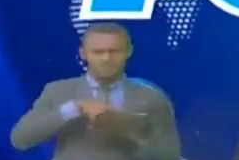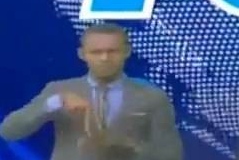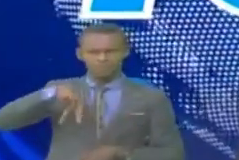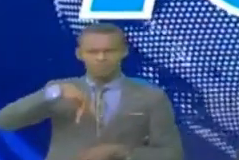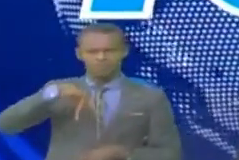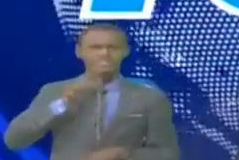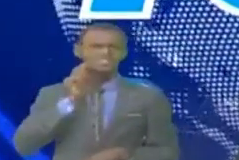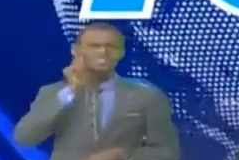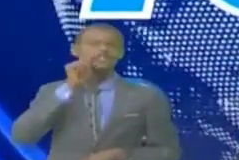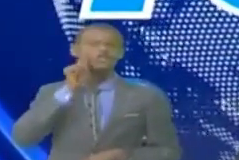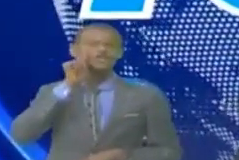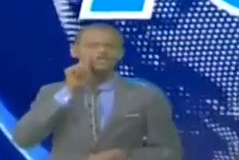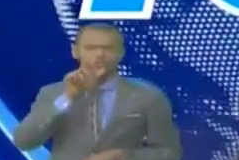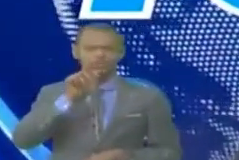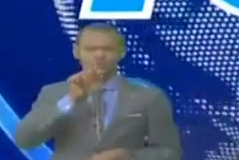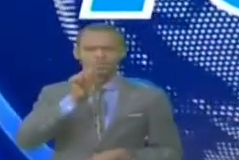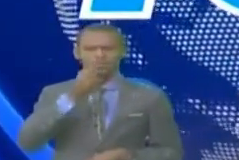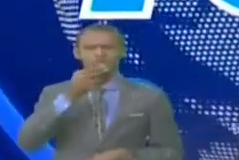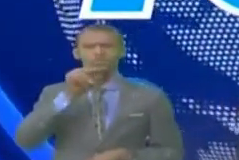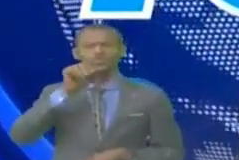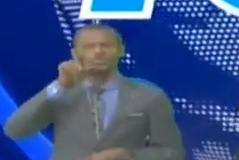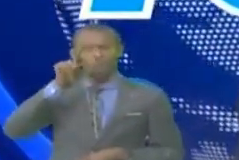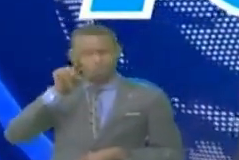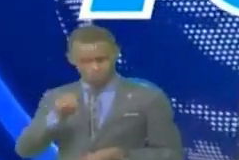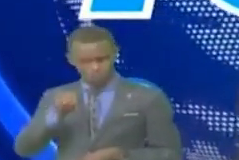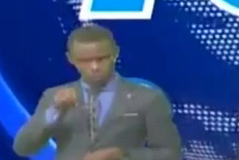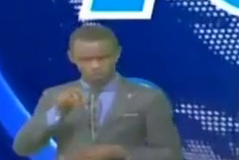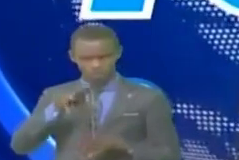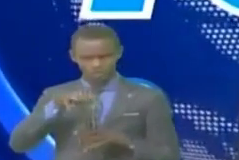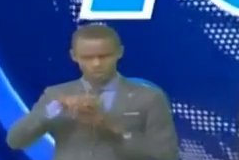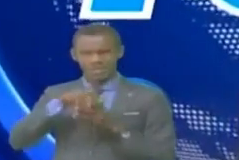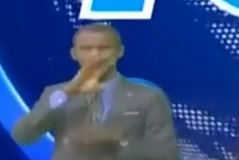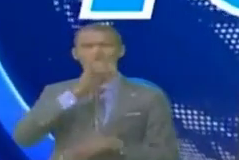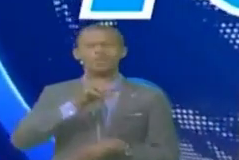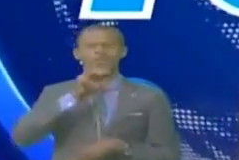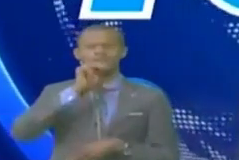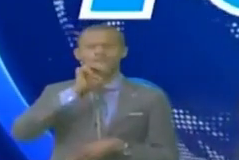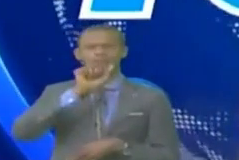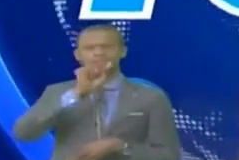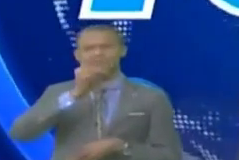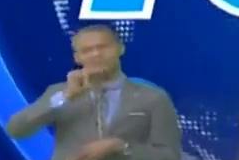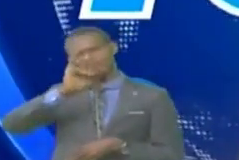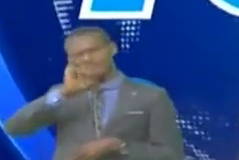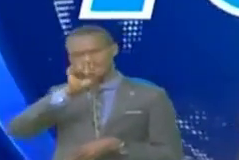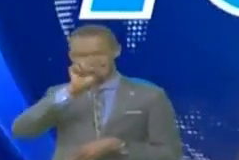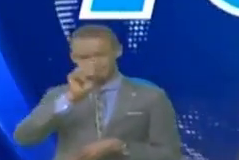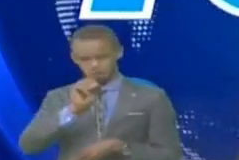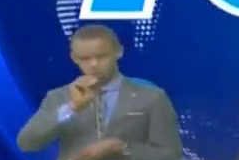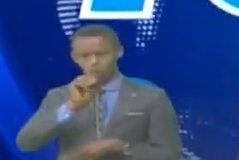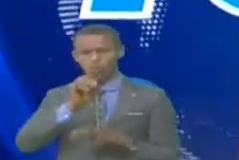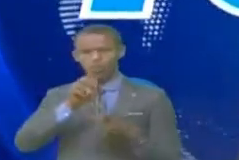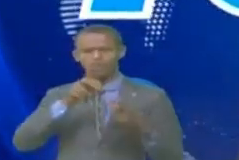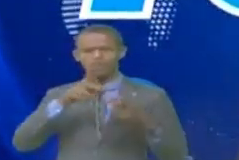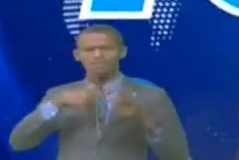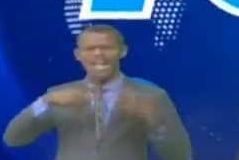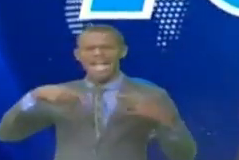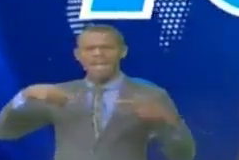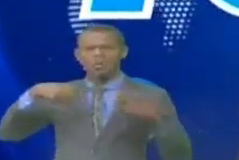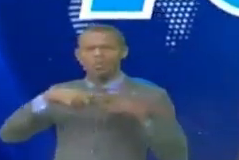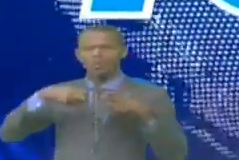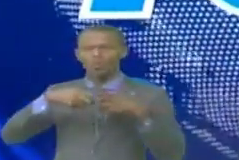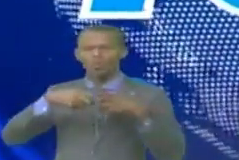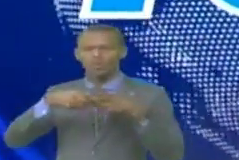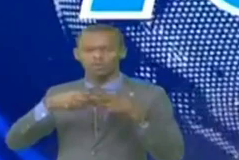Tchopo, et plus précisément dans la commune de Makiso, les câbles électriques qui servent de liaison au réseau de distribution de